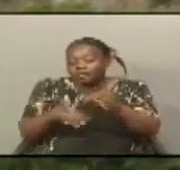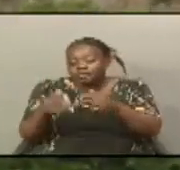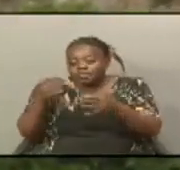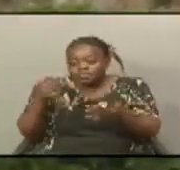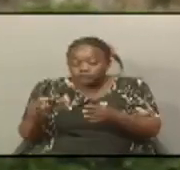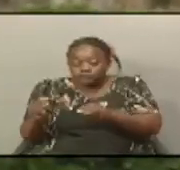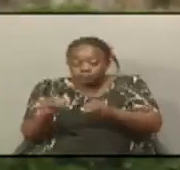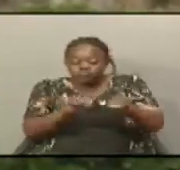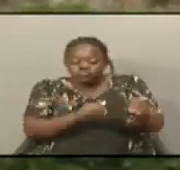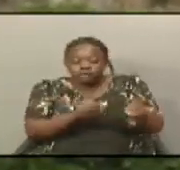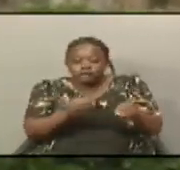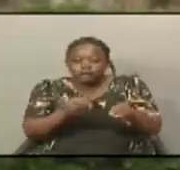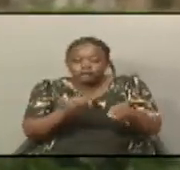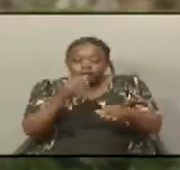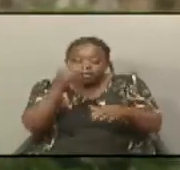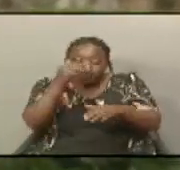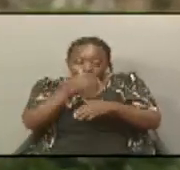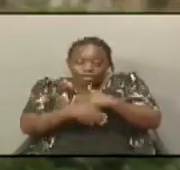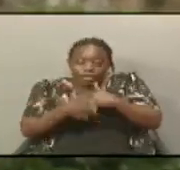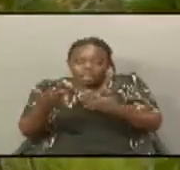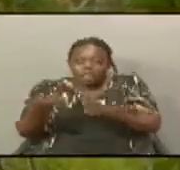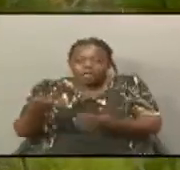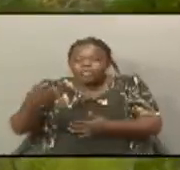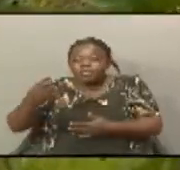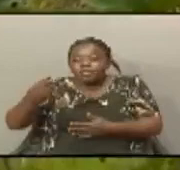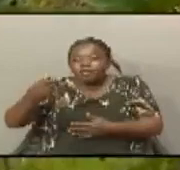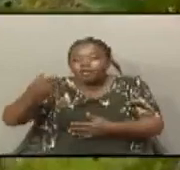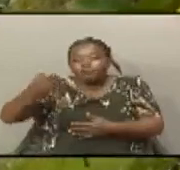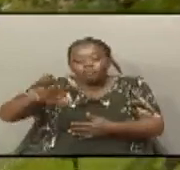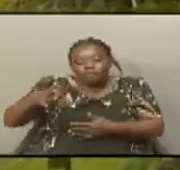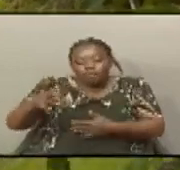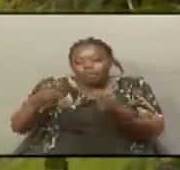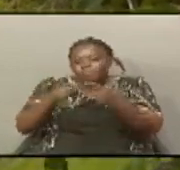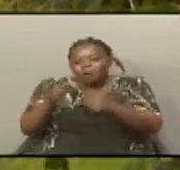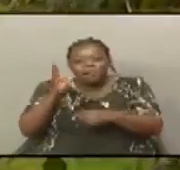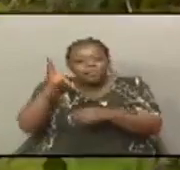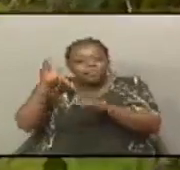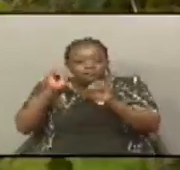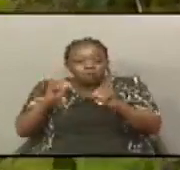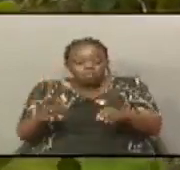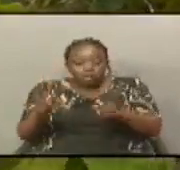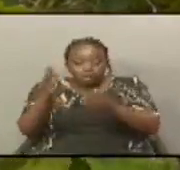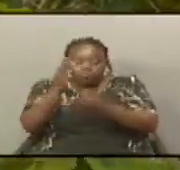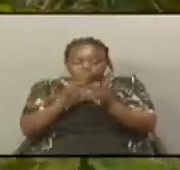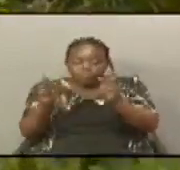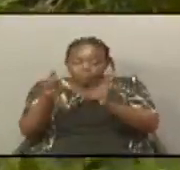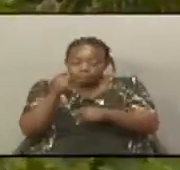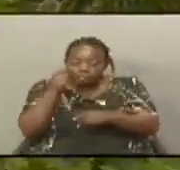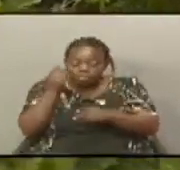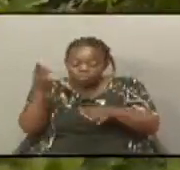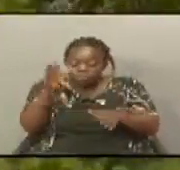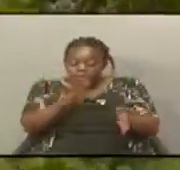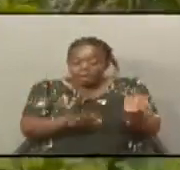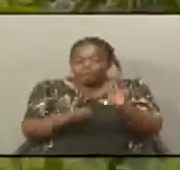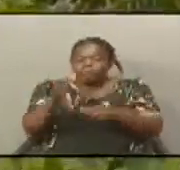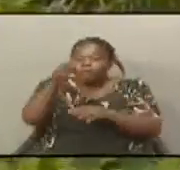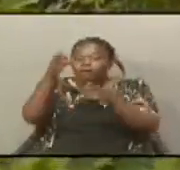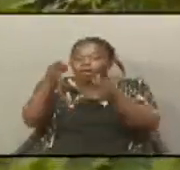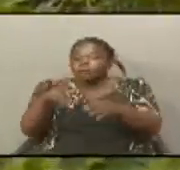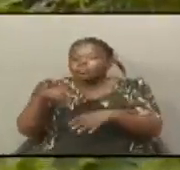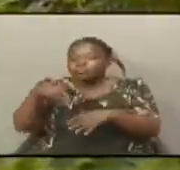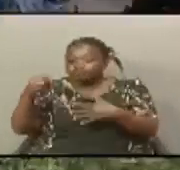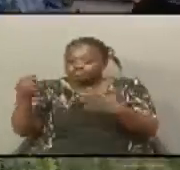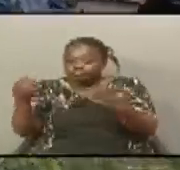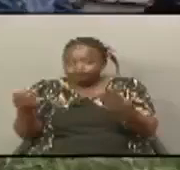za nyamwamba mwaita n'abantu bagala kuwulira abamu ku bantu balabiddwako abasibamu ebyabo okwetegula ekibabo ab'ekitongole